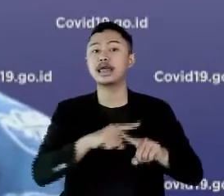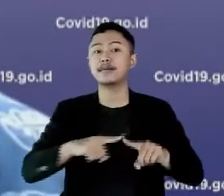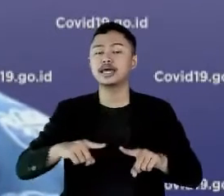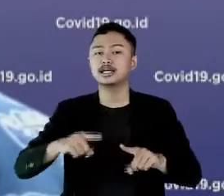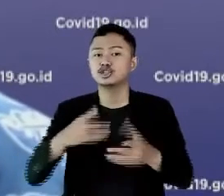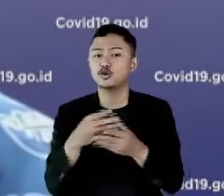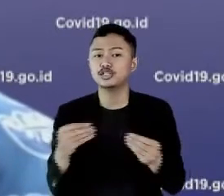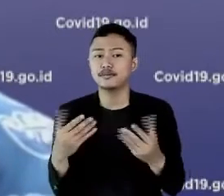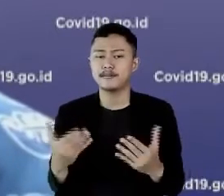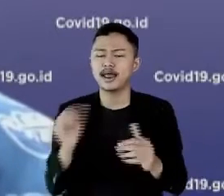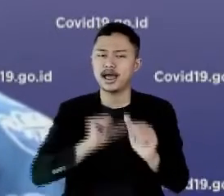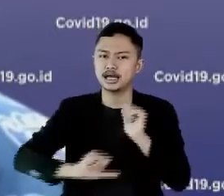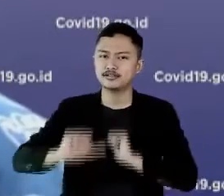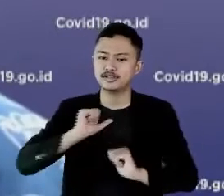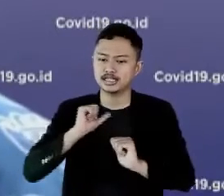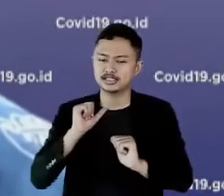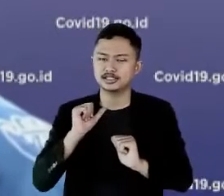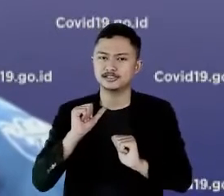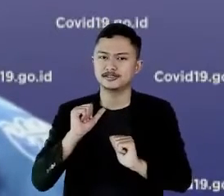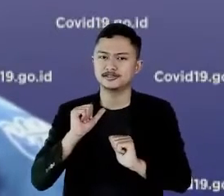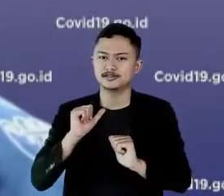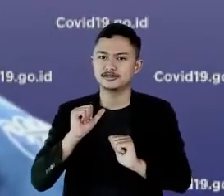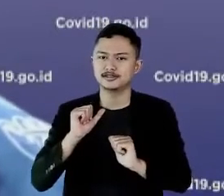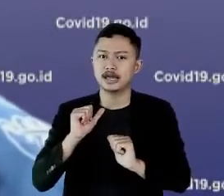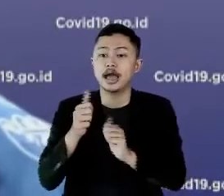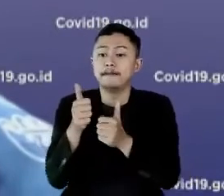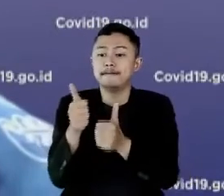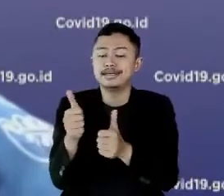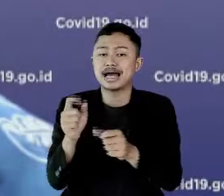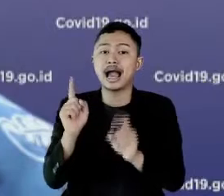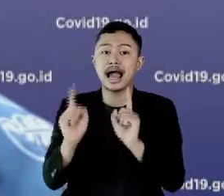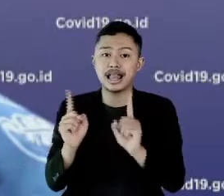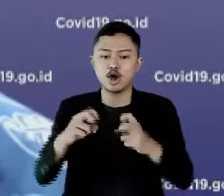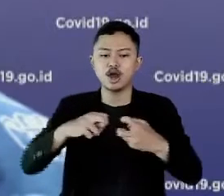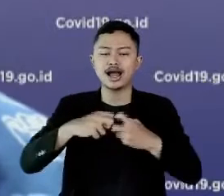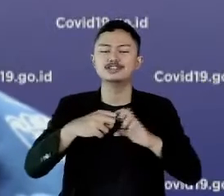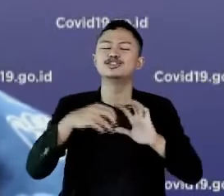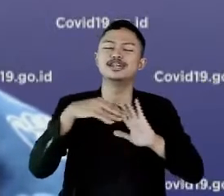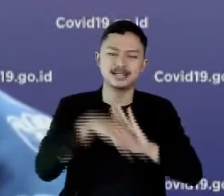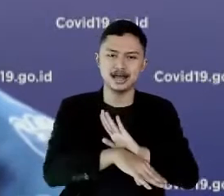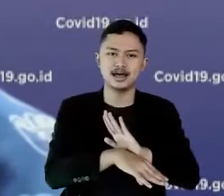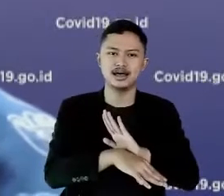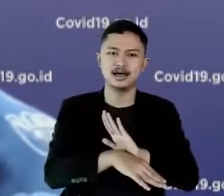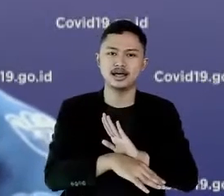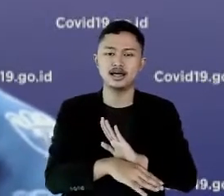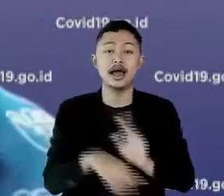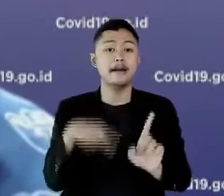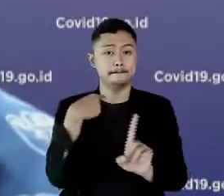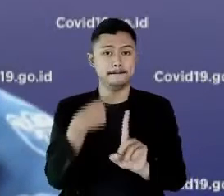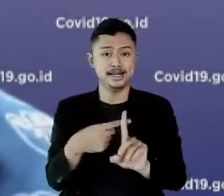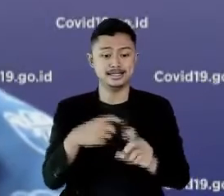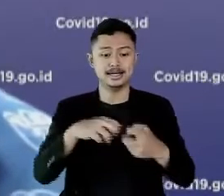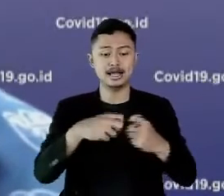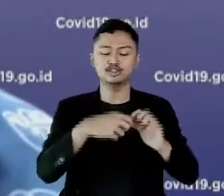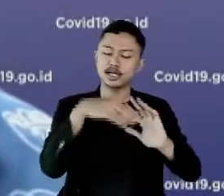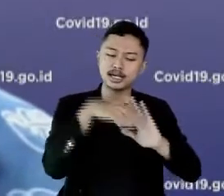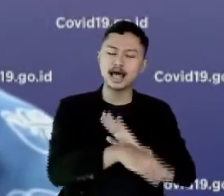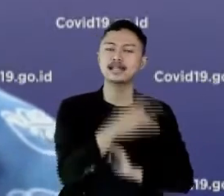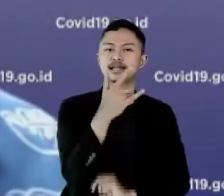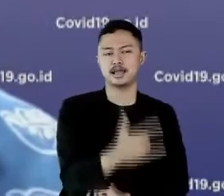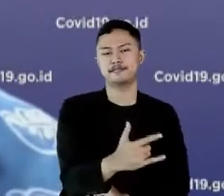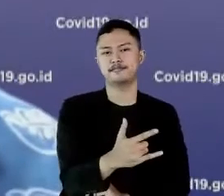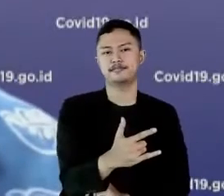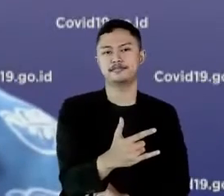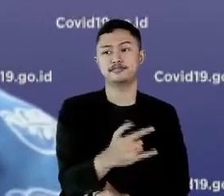Tapi aktivitas bisa berjalan setelah kasusnya rendah dan kita yakin kita bisa menekan terus rendah. Gitu. Gimana caranya?